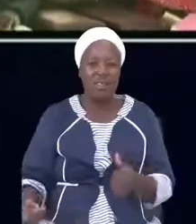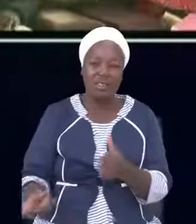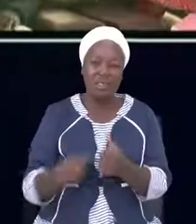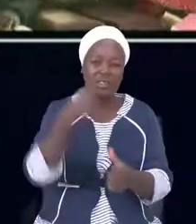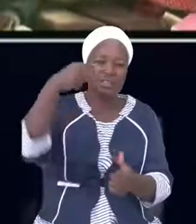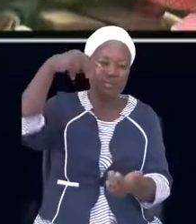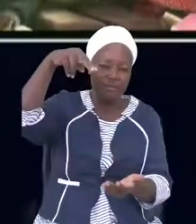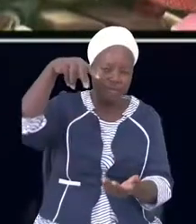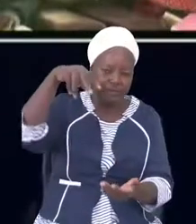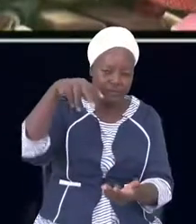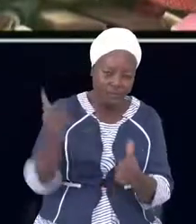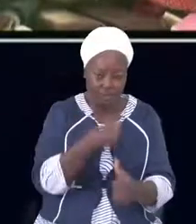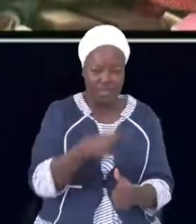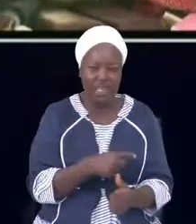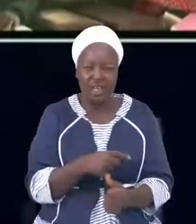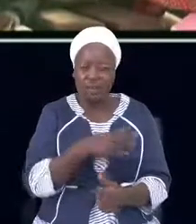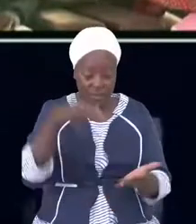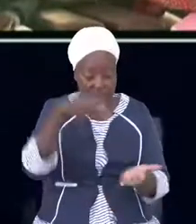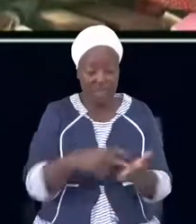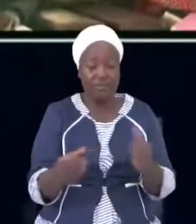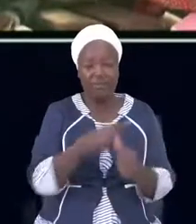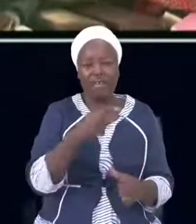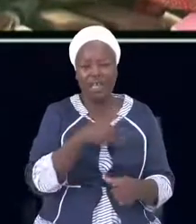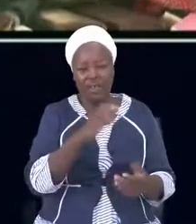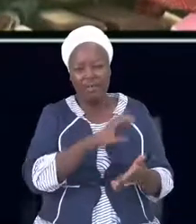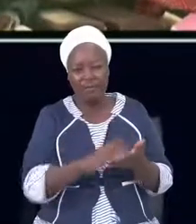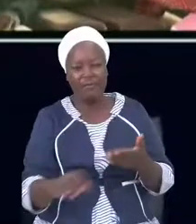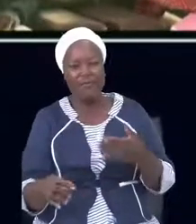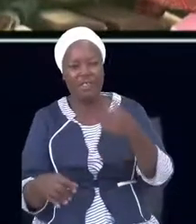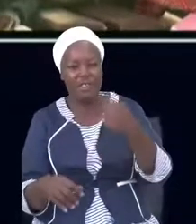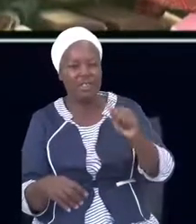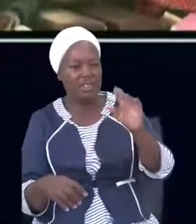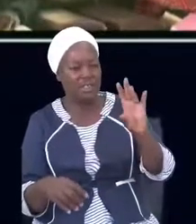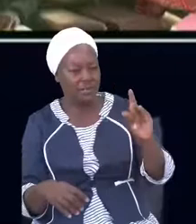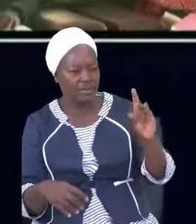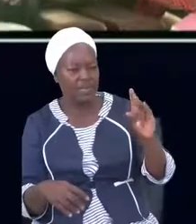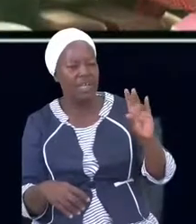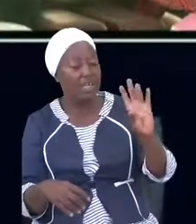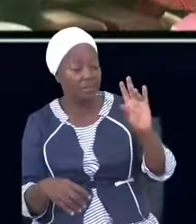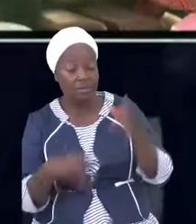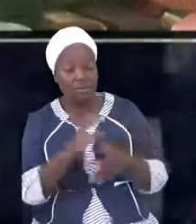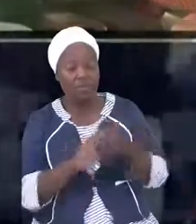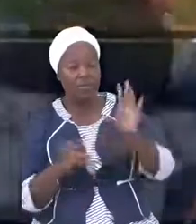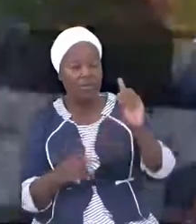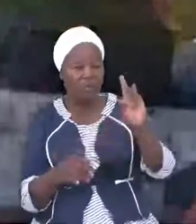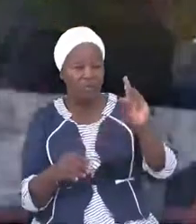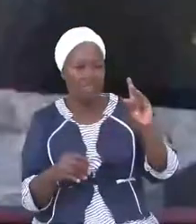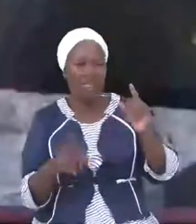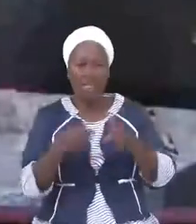en Christ ressusciteront premièrement. Verset 17. Ensuite, nous, les